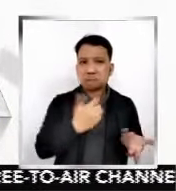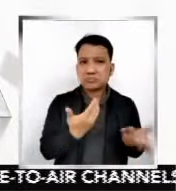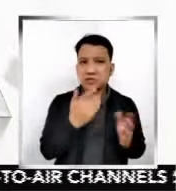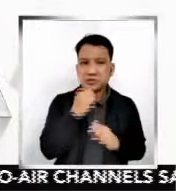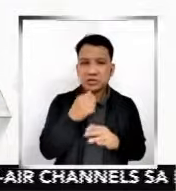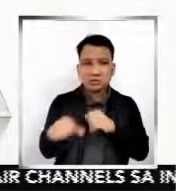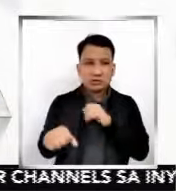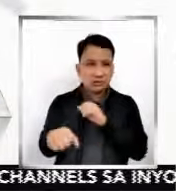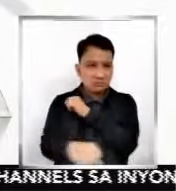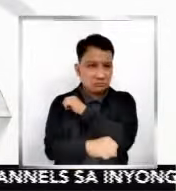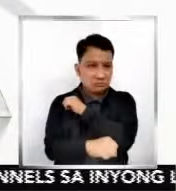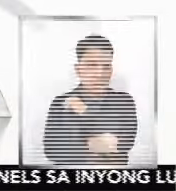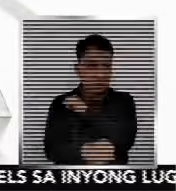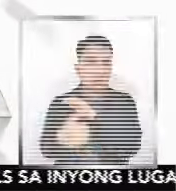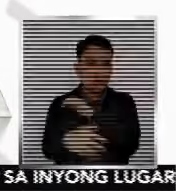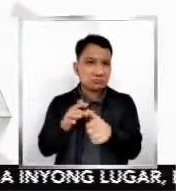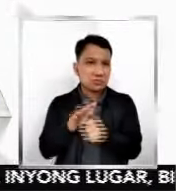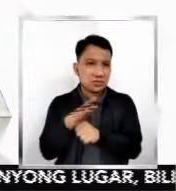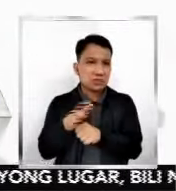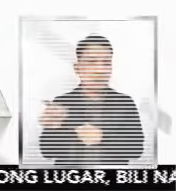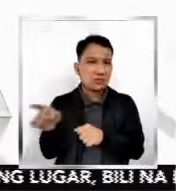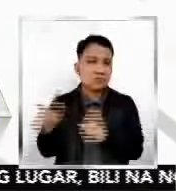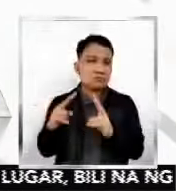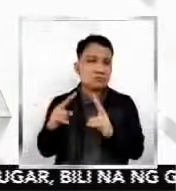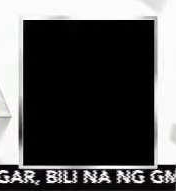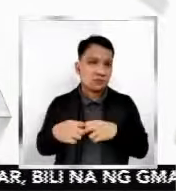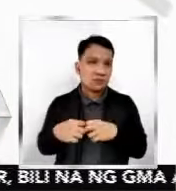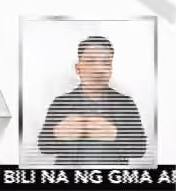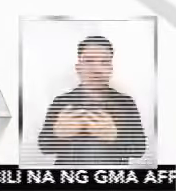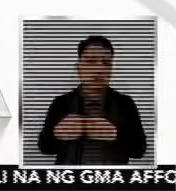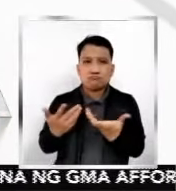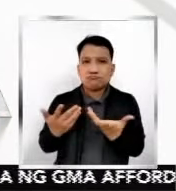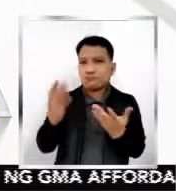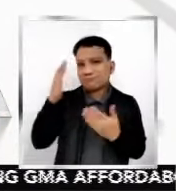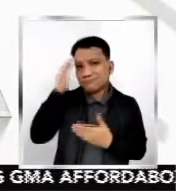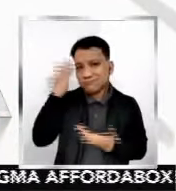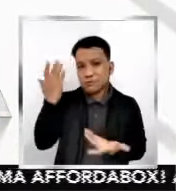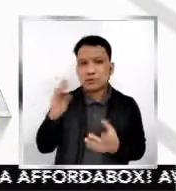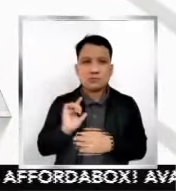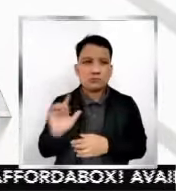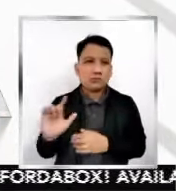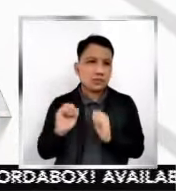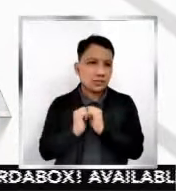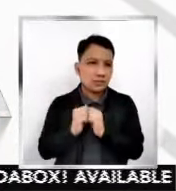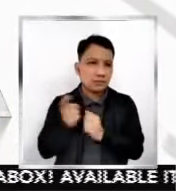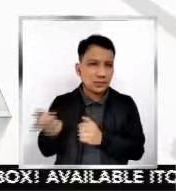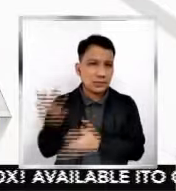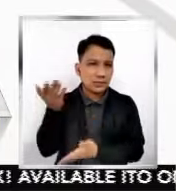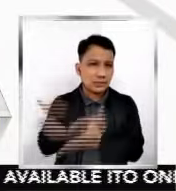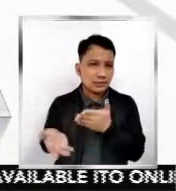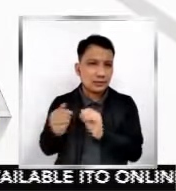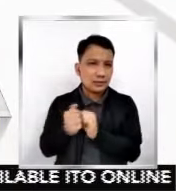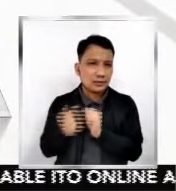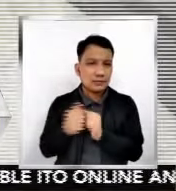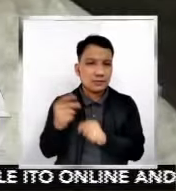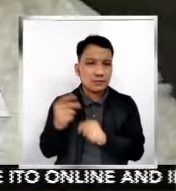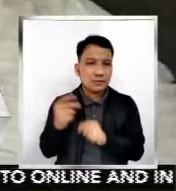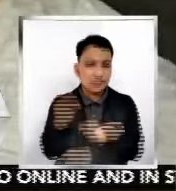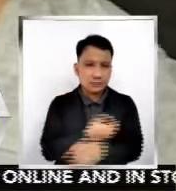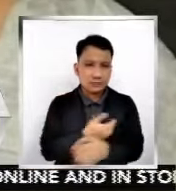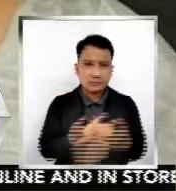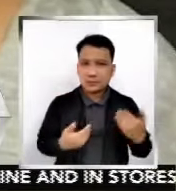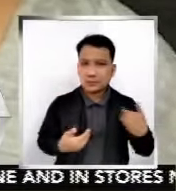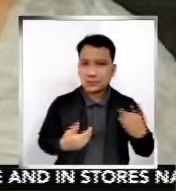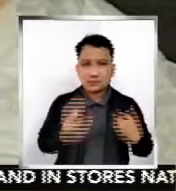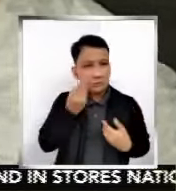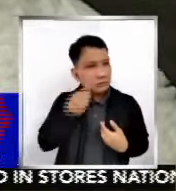ang biktima. Nang malaman daw ng mga pulis na isa si Dugong sa mga huling nakasama ng biktima, hindi na muna siya pinauwi. Yung